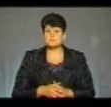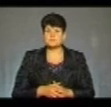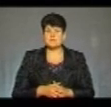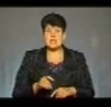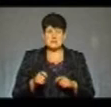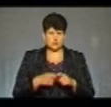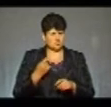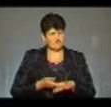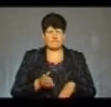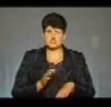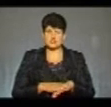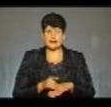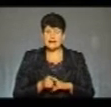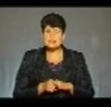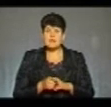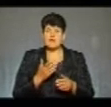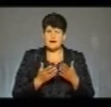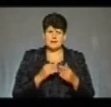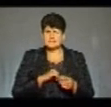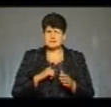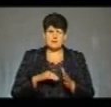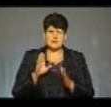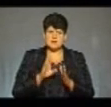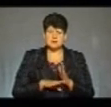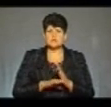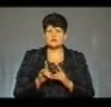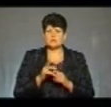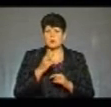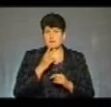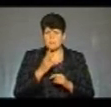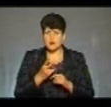Злочин важкий, але найгірше, що ми бачимо